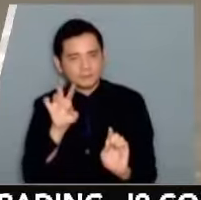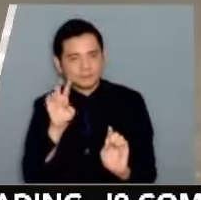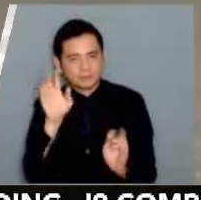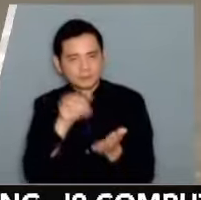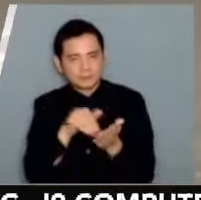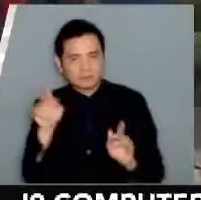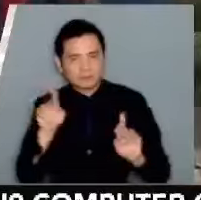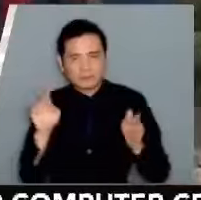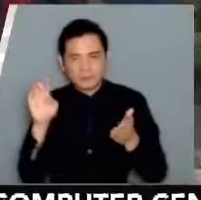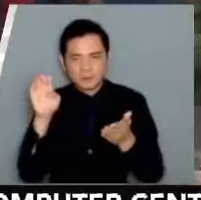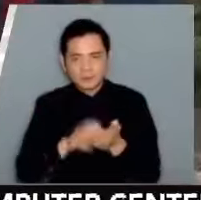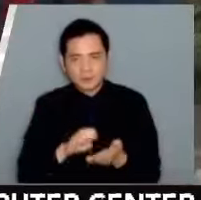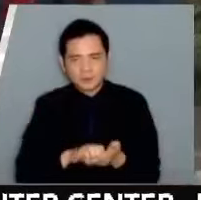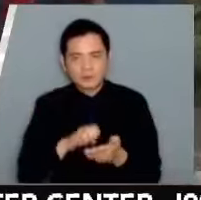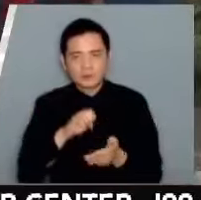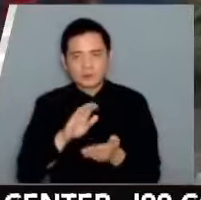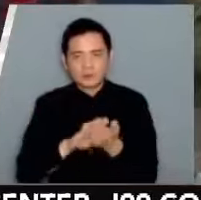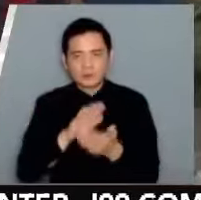year